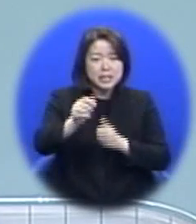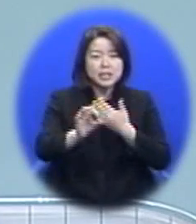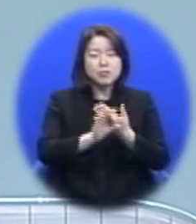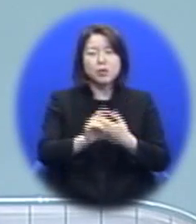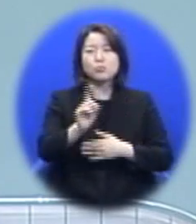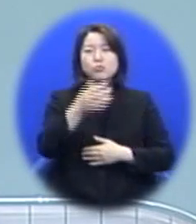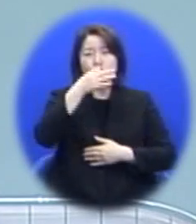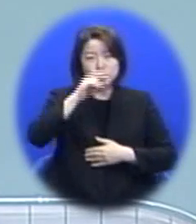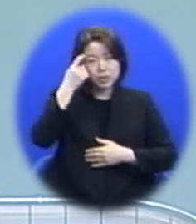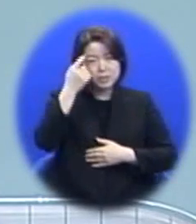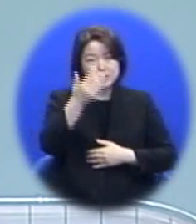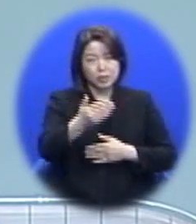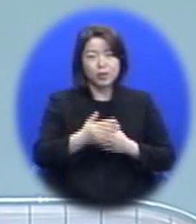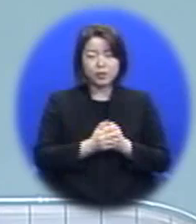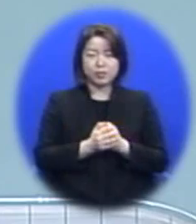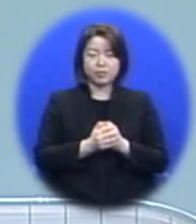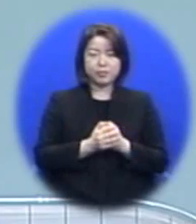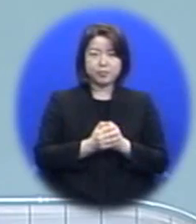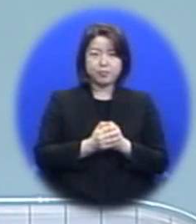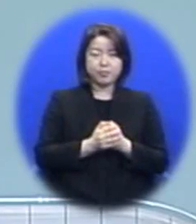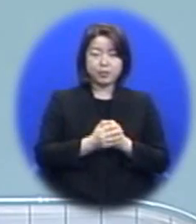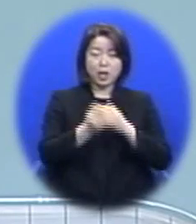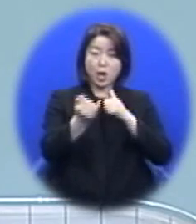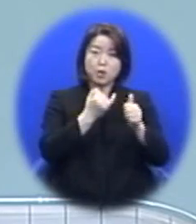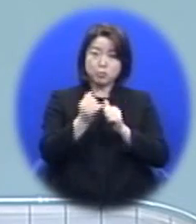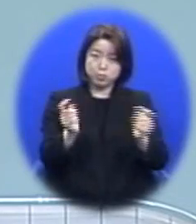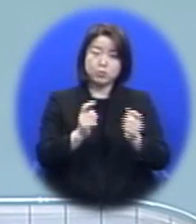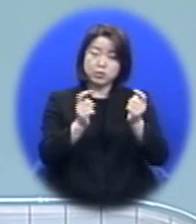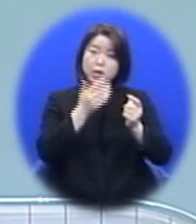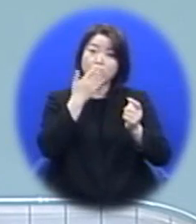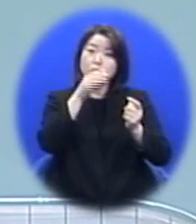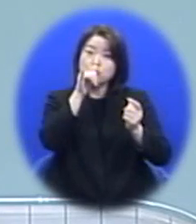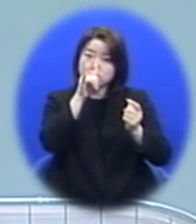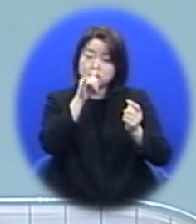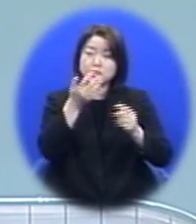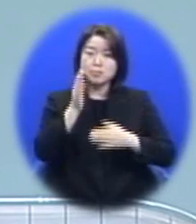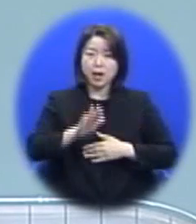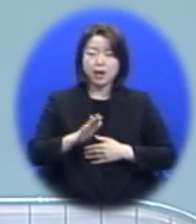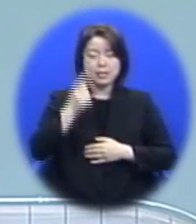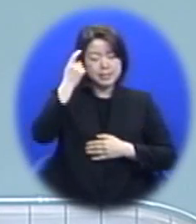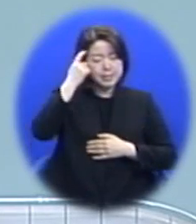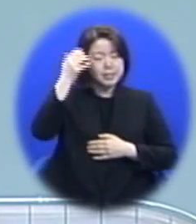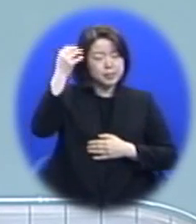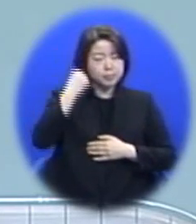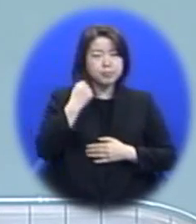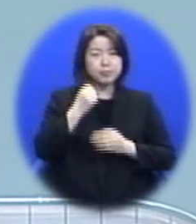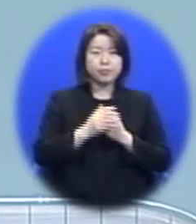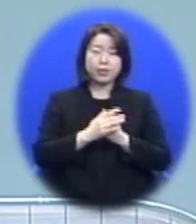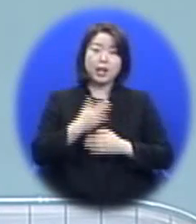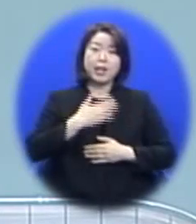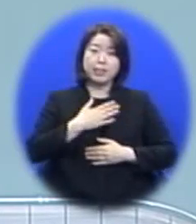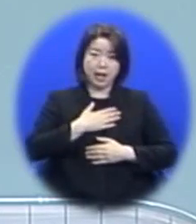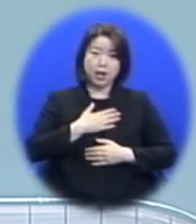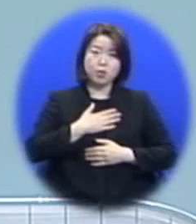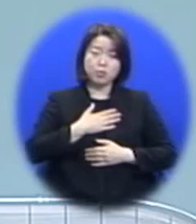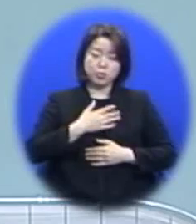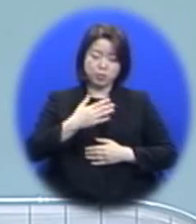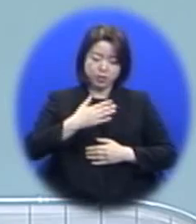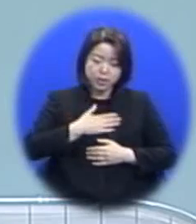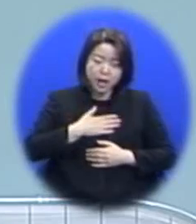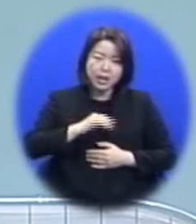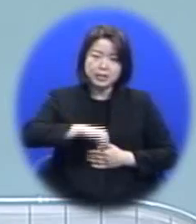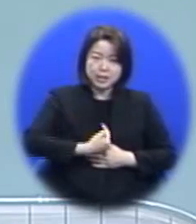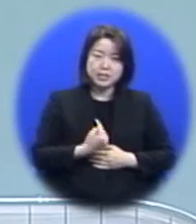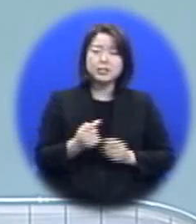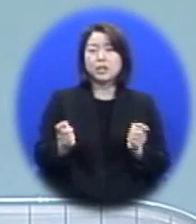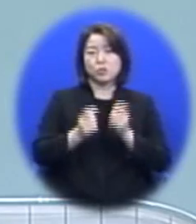여러분, 부부 싸움 할 수밖에 없는 형편이지만 명심해야 돼요. 나와 싸우는 거예요. 나